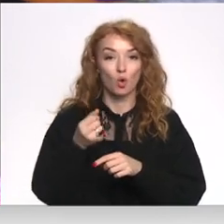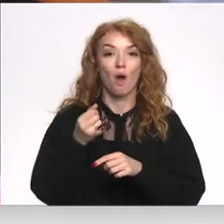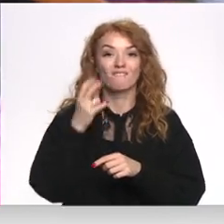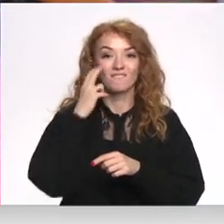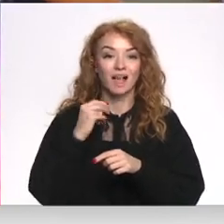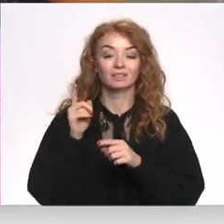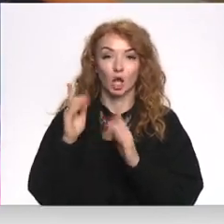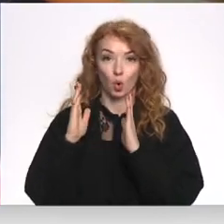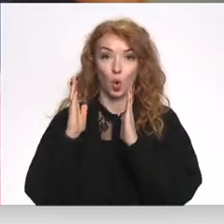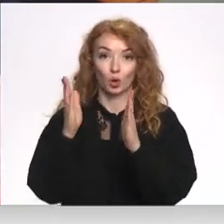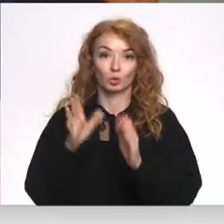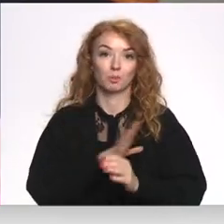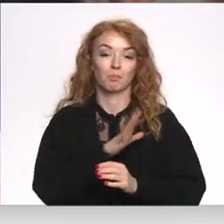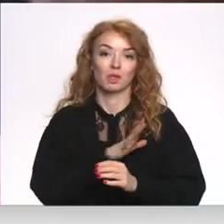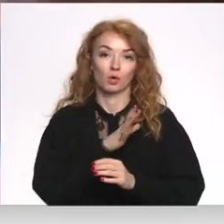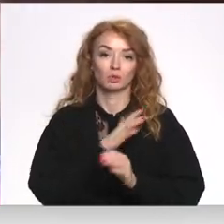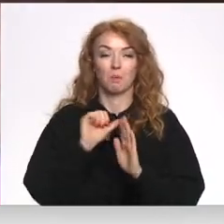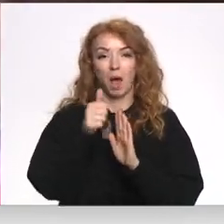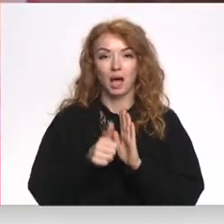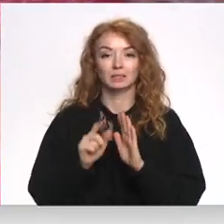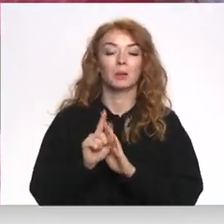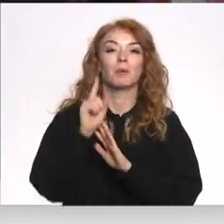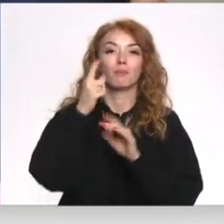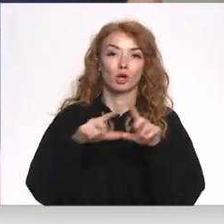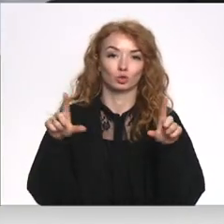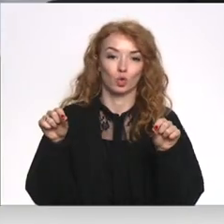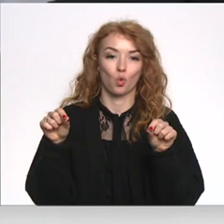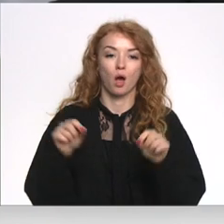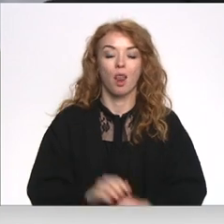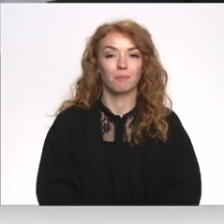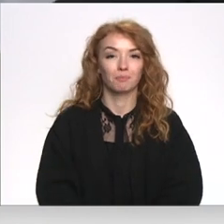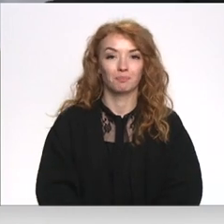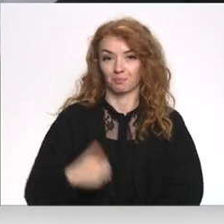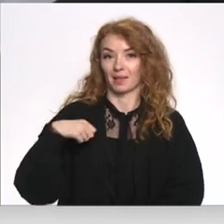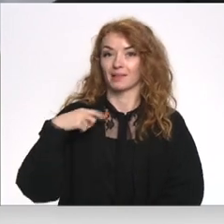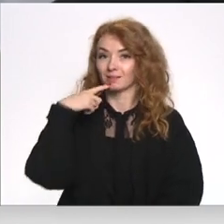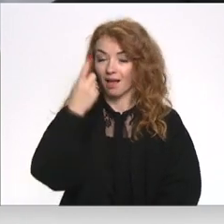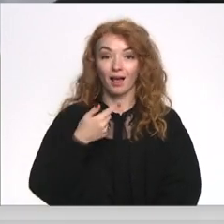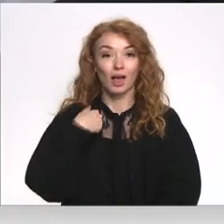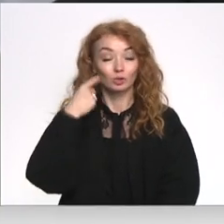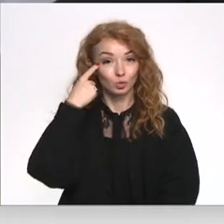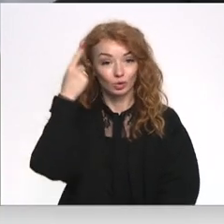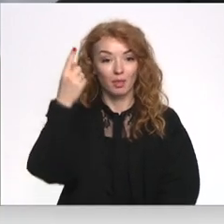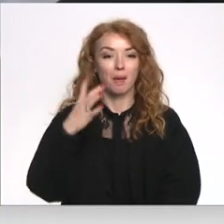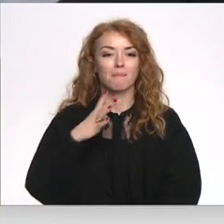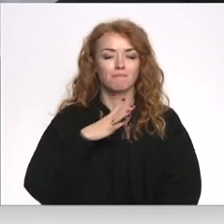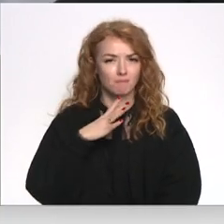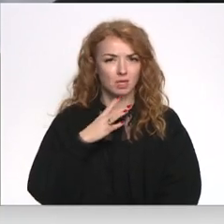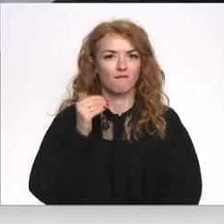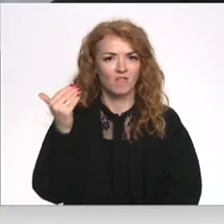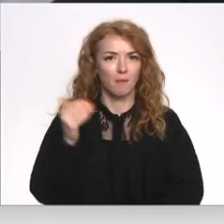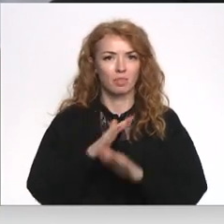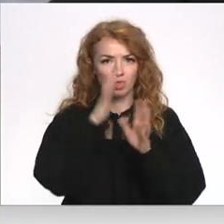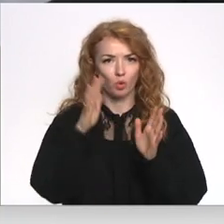korpus savulaik ir bijusi mākslinieka pirmā skola. Es uzzināju, ka viņa bija daudz bērnu ģimenē, viņš